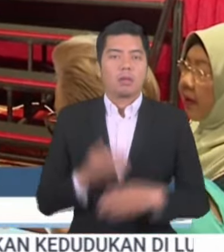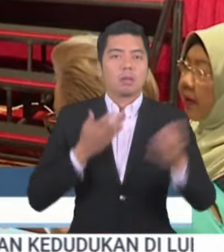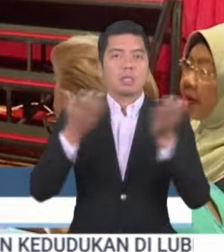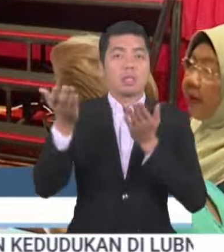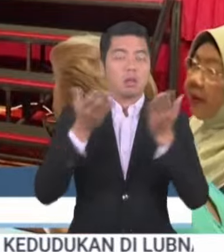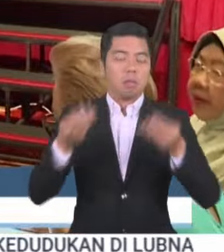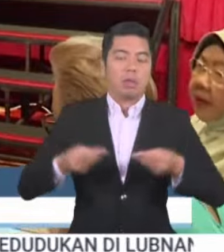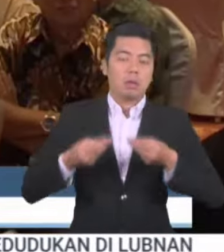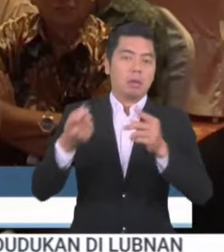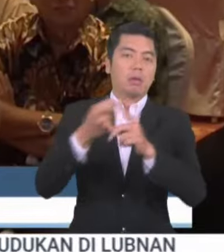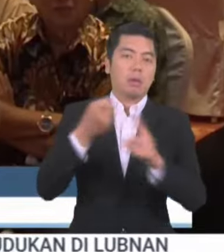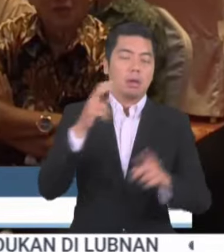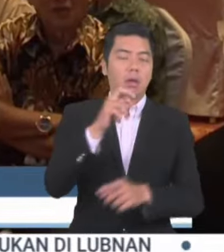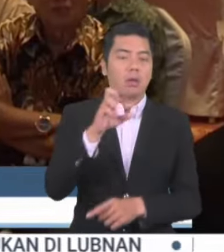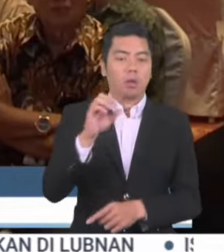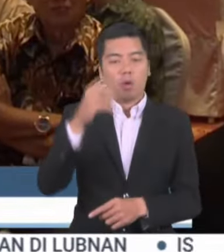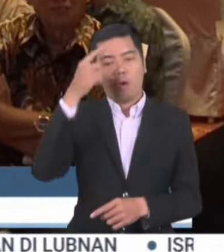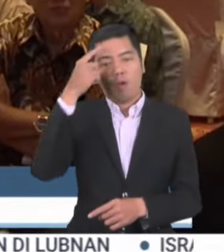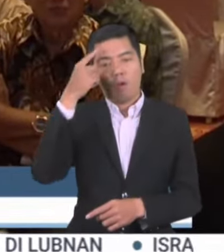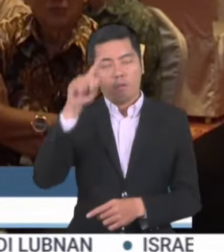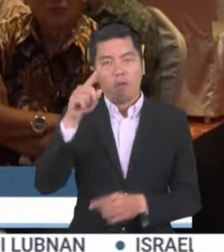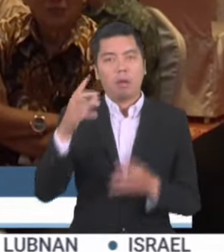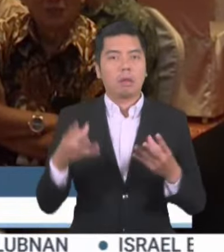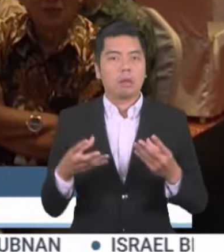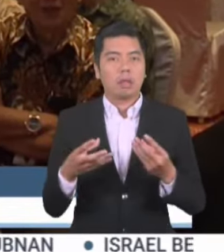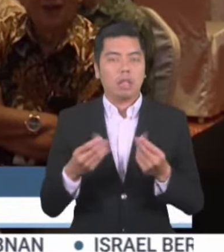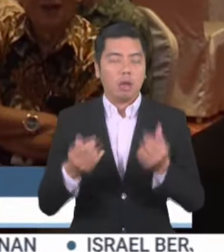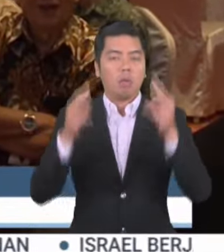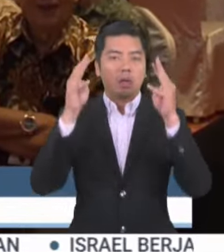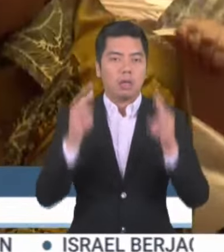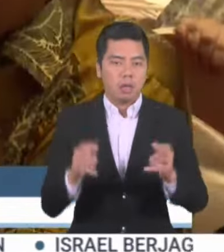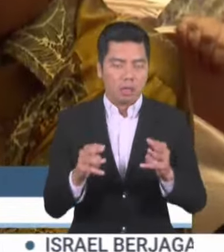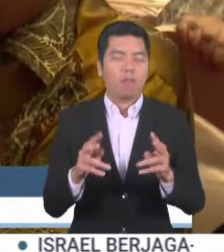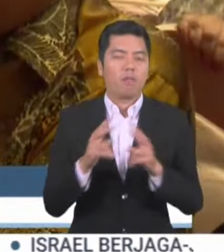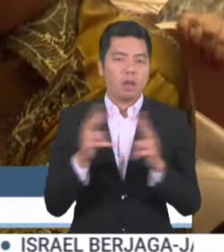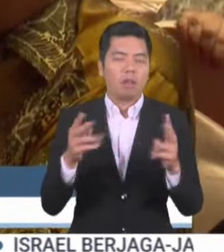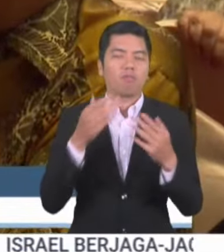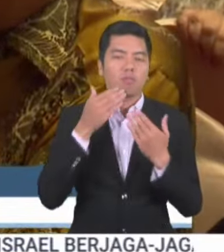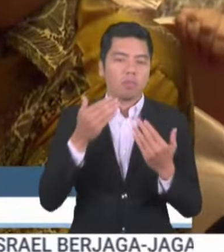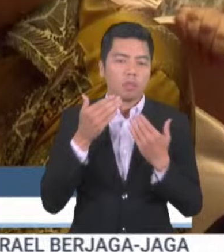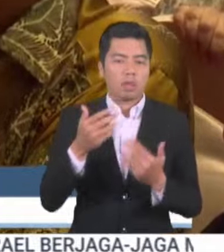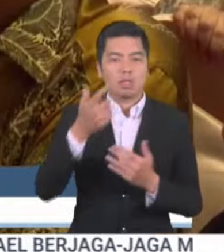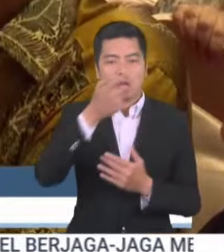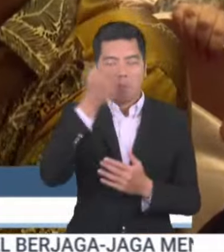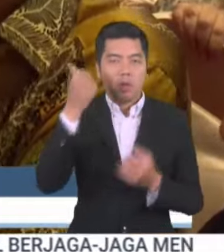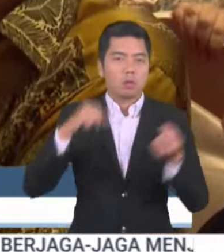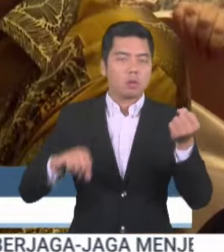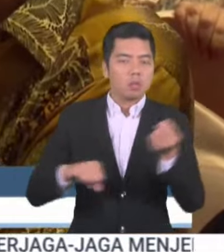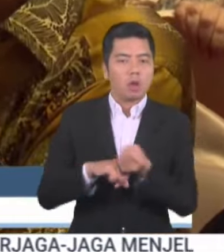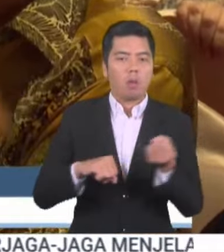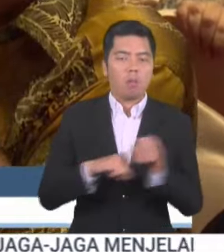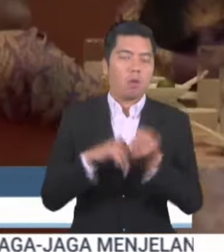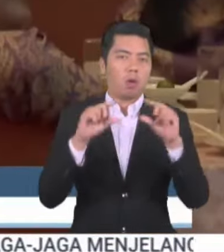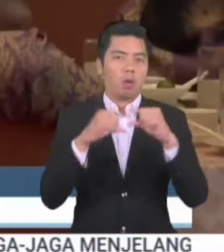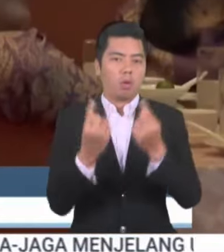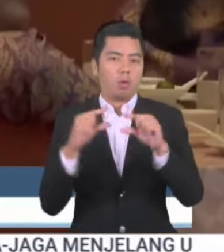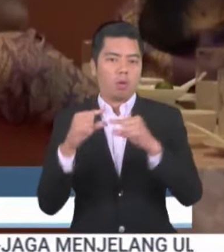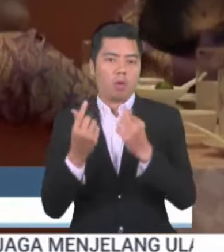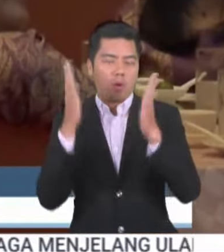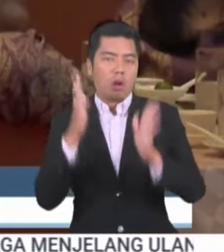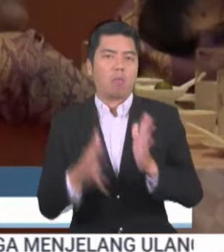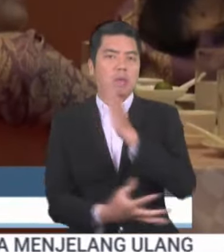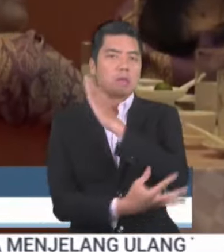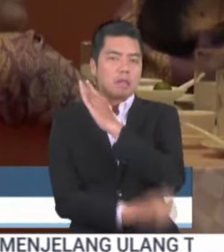Perkhidmatan yang diberikan oleh NGO dalam menangani cabaran masyarakat amat dihargai kerana menjadi tulang belakang dalam menyokong golongan yang memerlukan